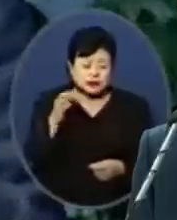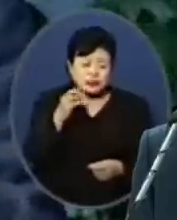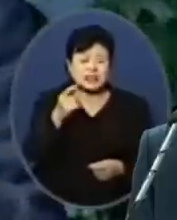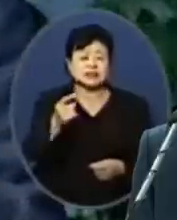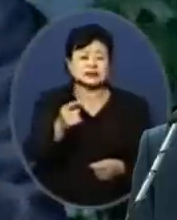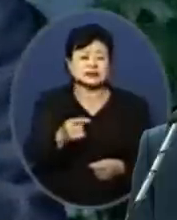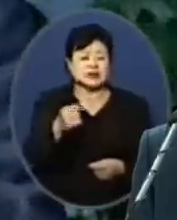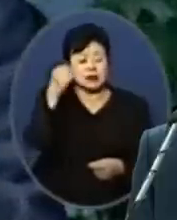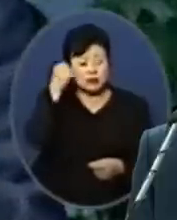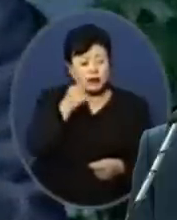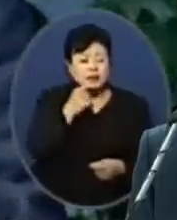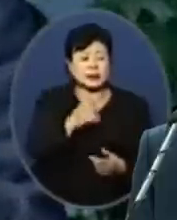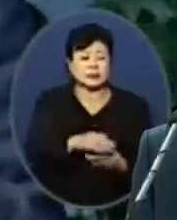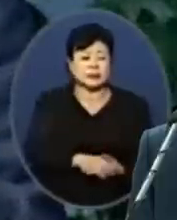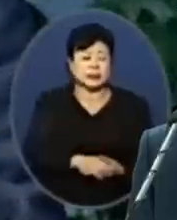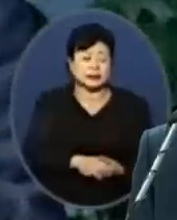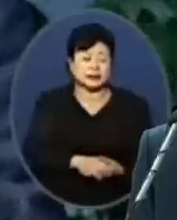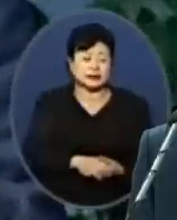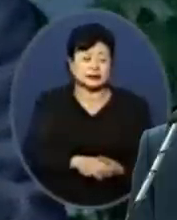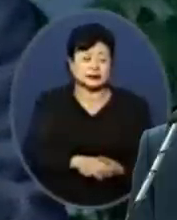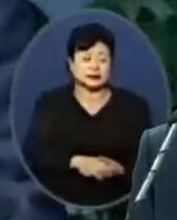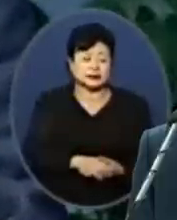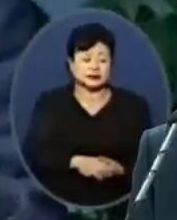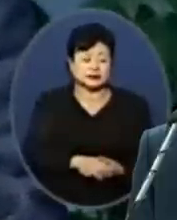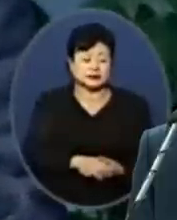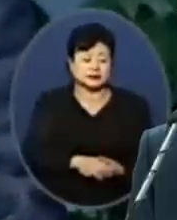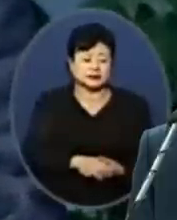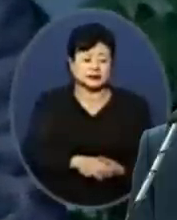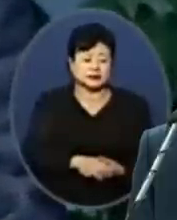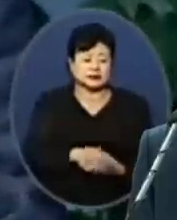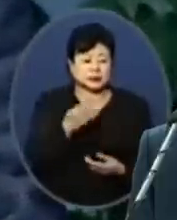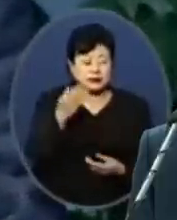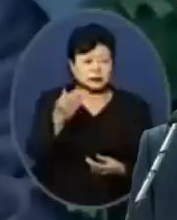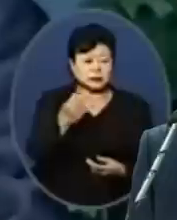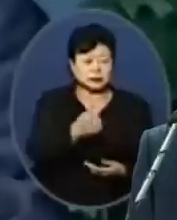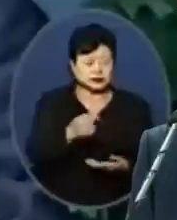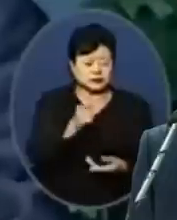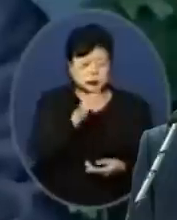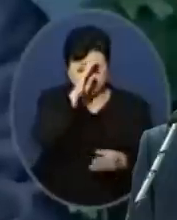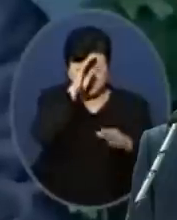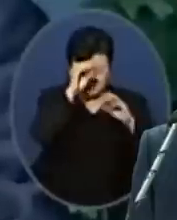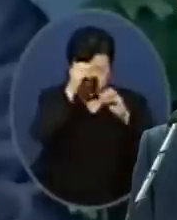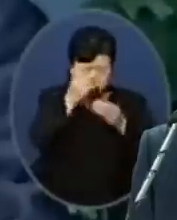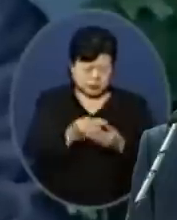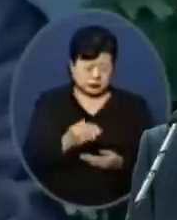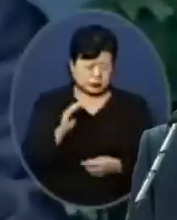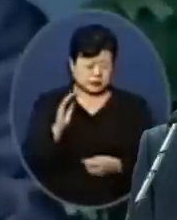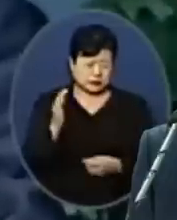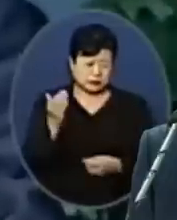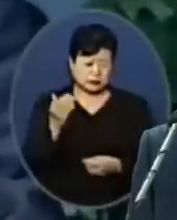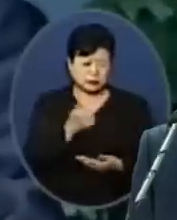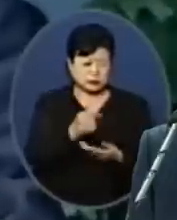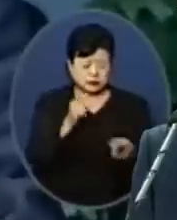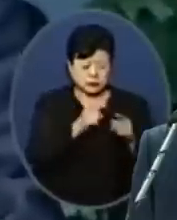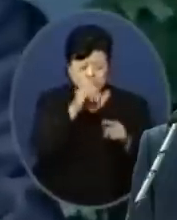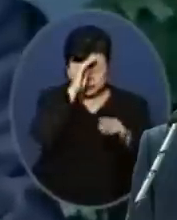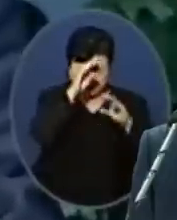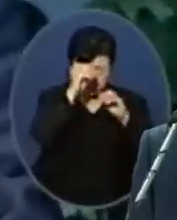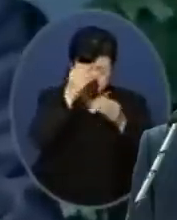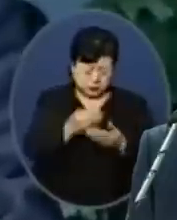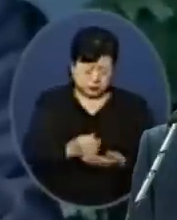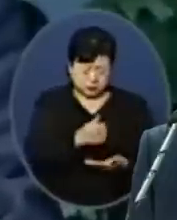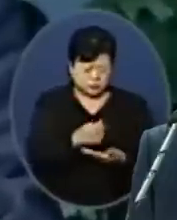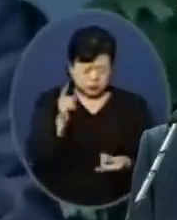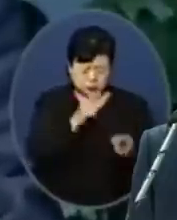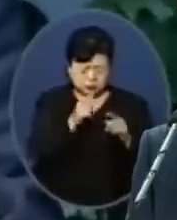시인해서 외워놓는 것이 좋습니다. 여러분이 제가 채찍에 맞음으로 너희가 나음을 얻었나니라, 제가 채찍에 맞음으로 너희가